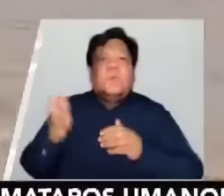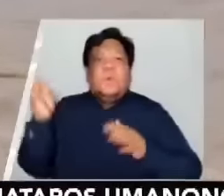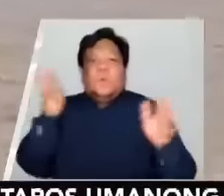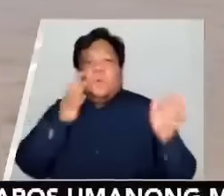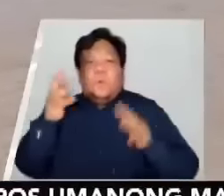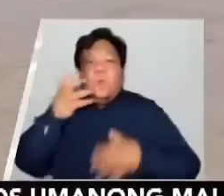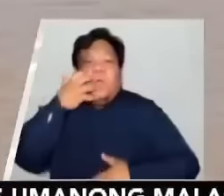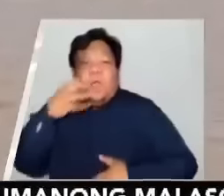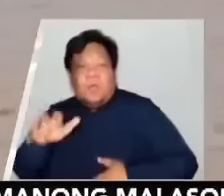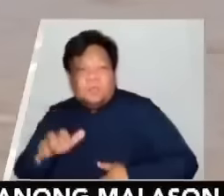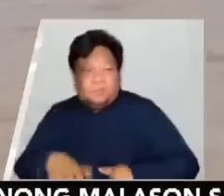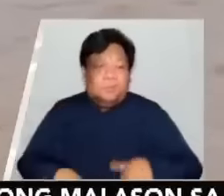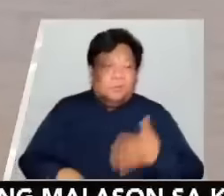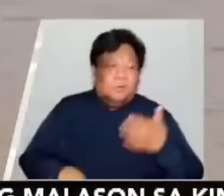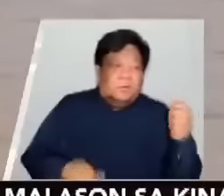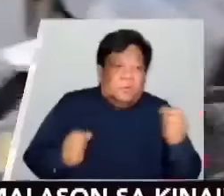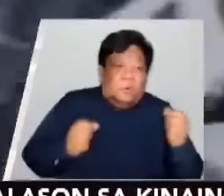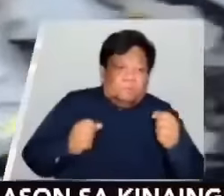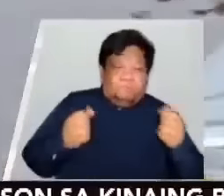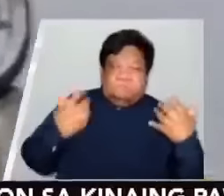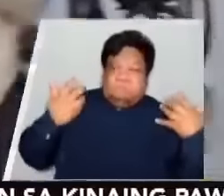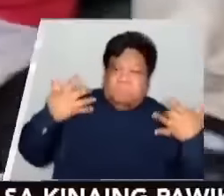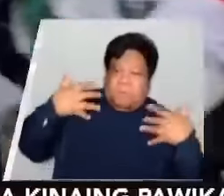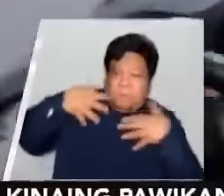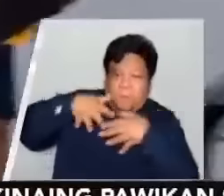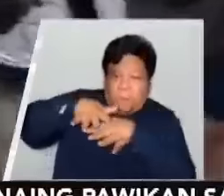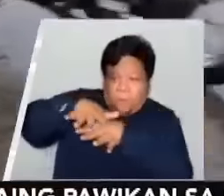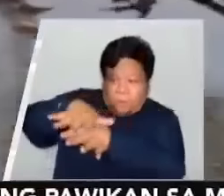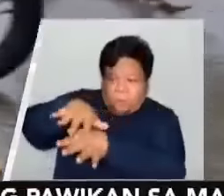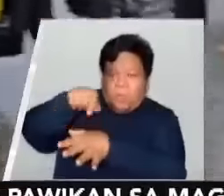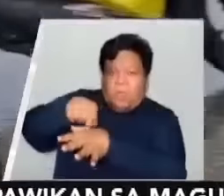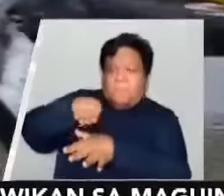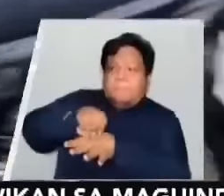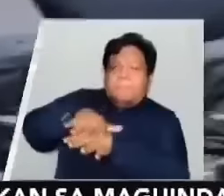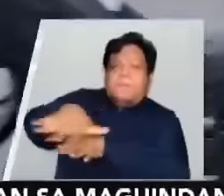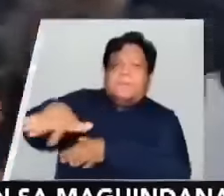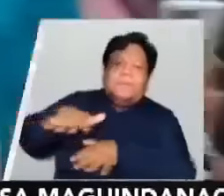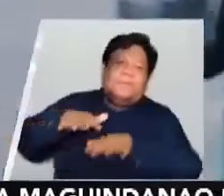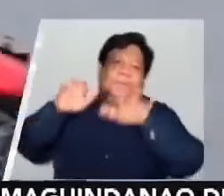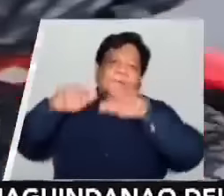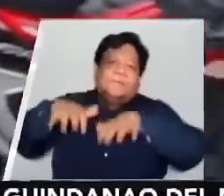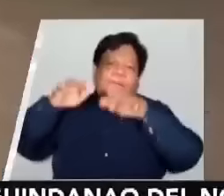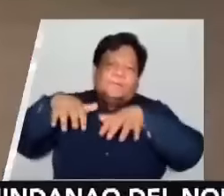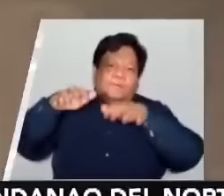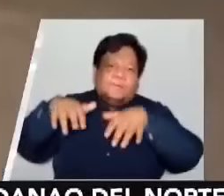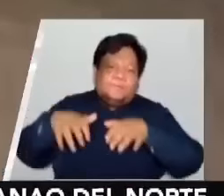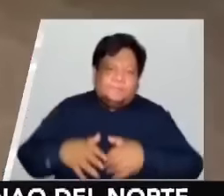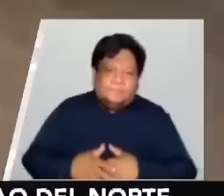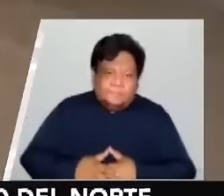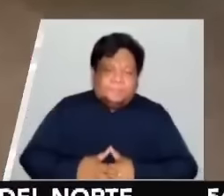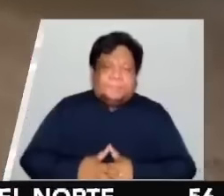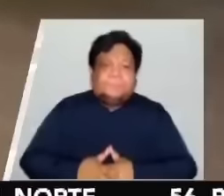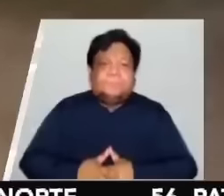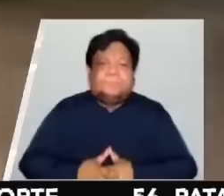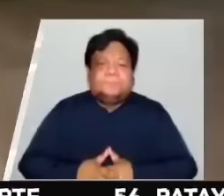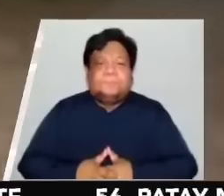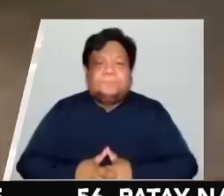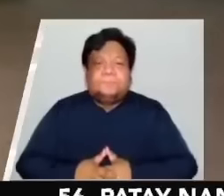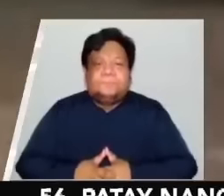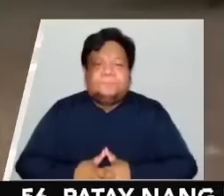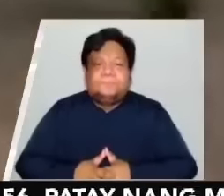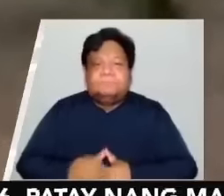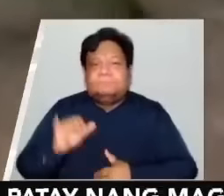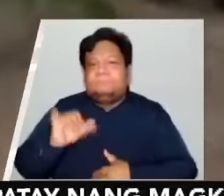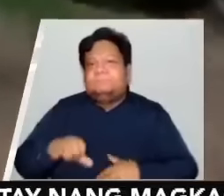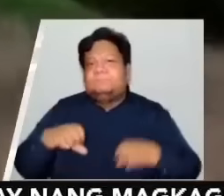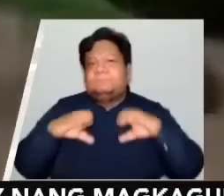po ng amihan at hangin po nang gagaling sa Silangan o galing sa Pacific. Mariz Umali nagbabalita para